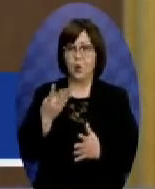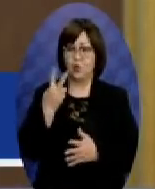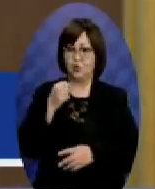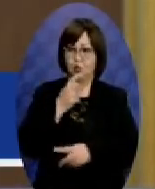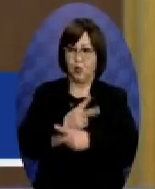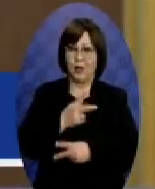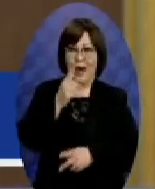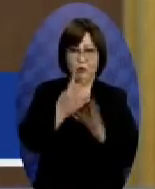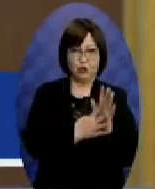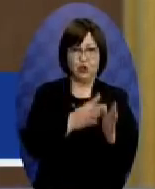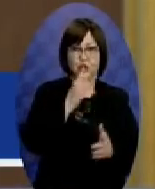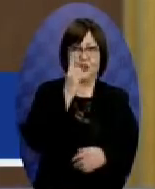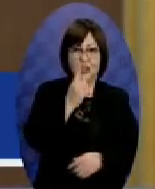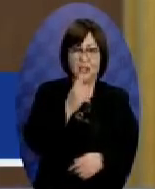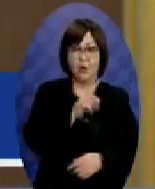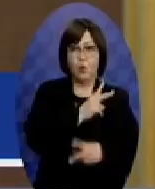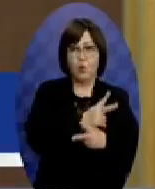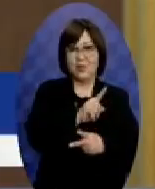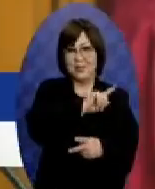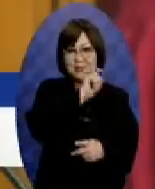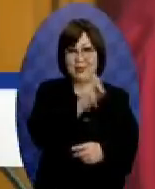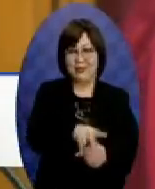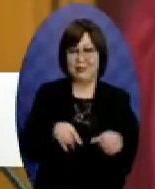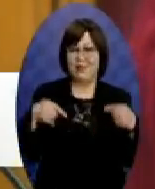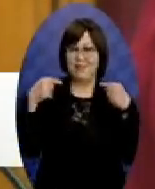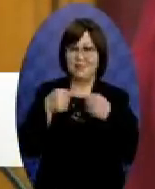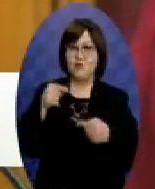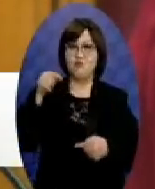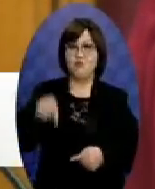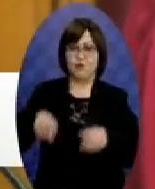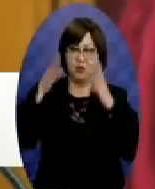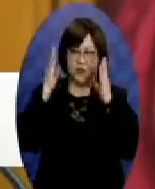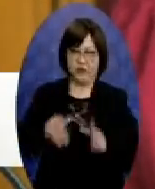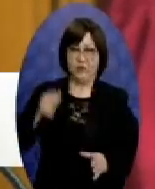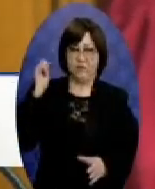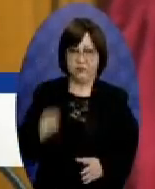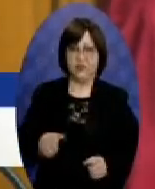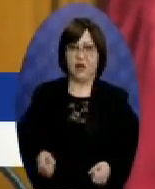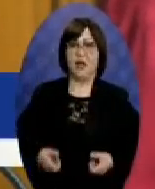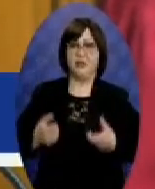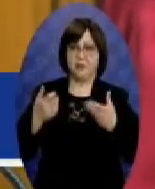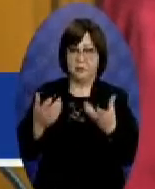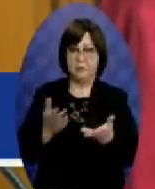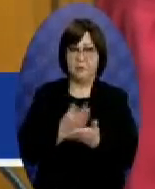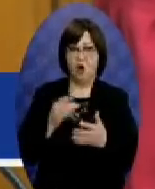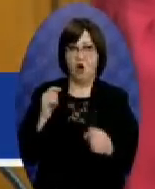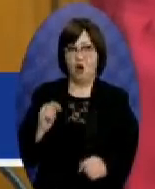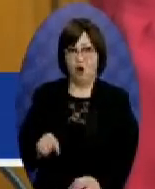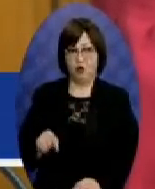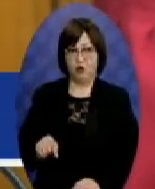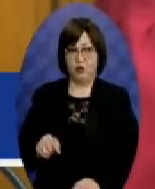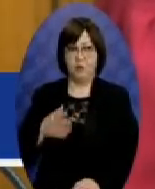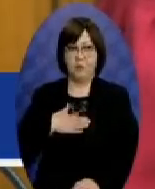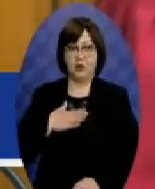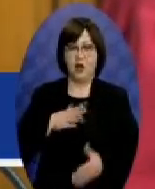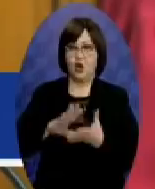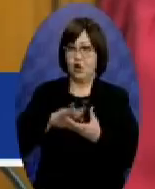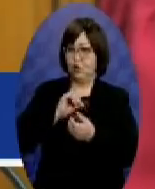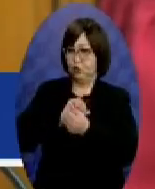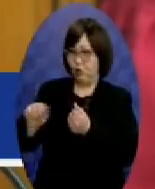байна гэсэн юм. Шийдвэр гарсан. Тэгэхээр одоогийн энэ моментинд бол ерөөсөө төлбөр